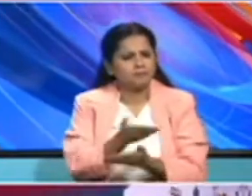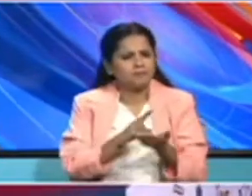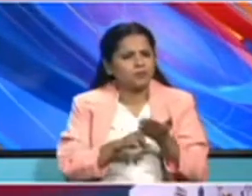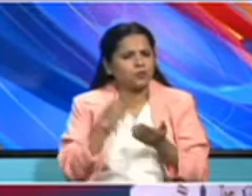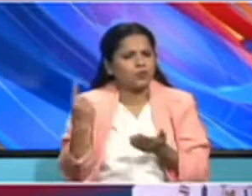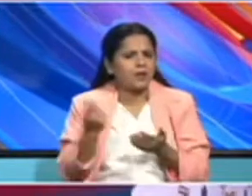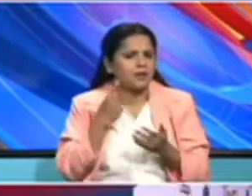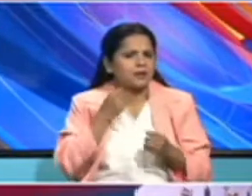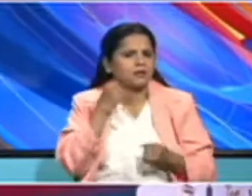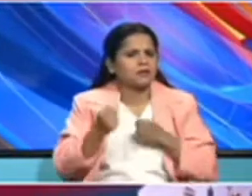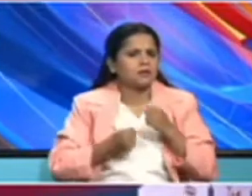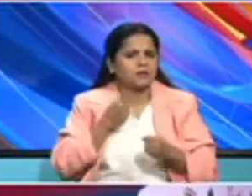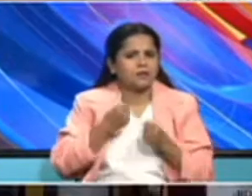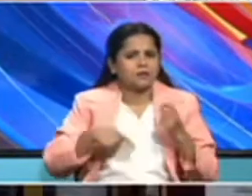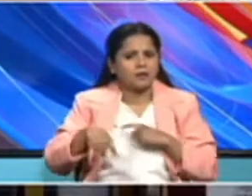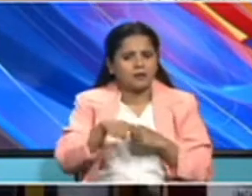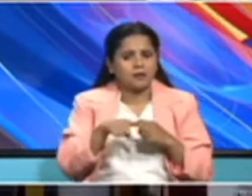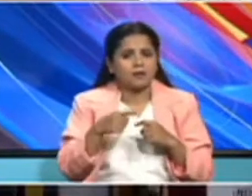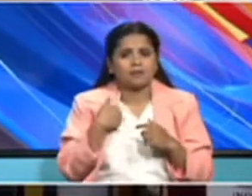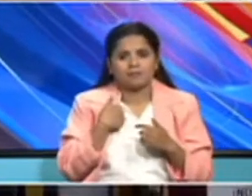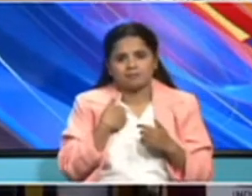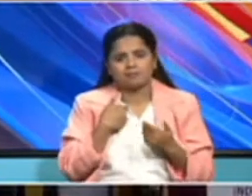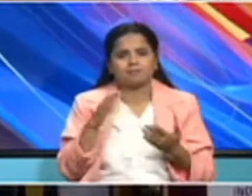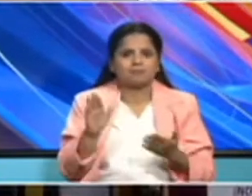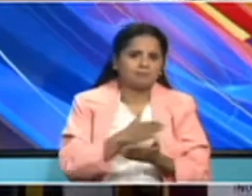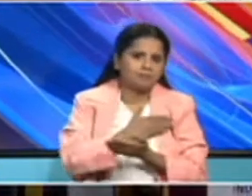नेशनल गेम्स का एंथम